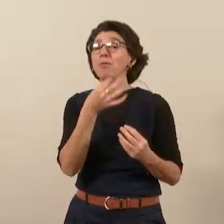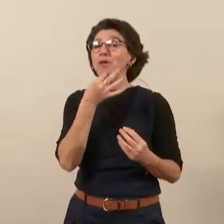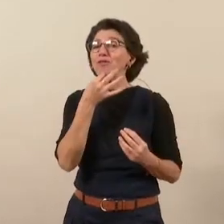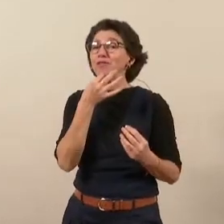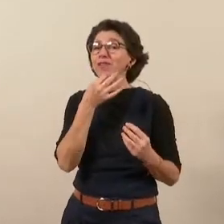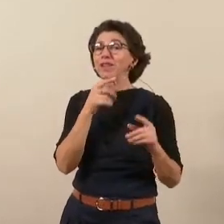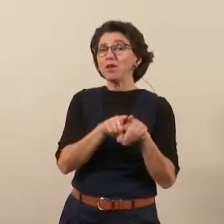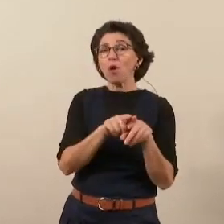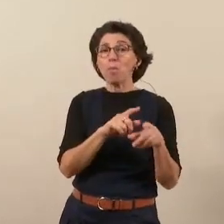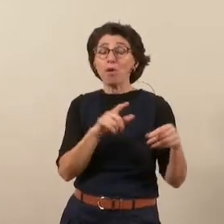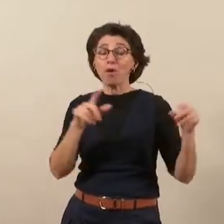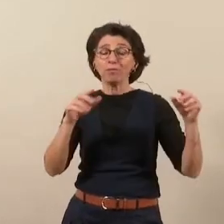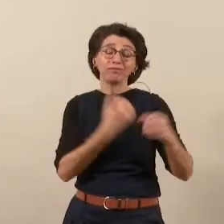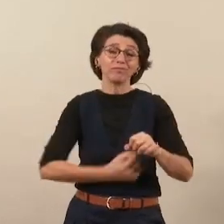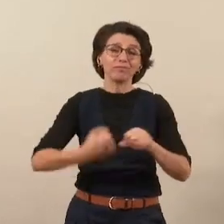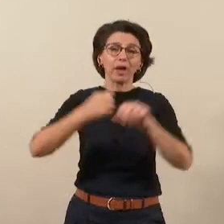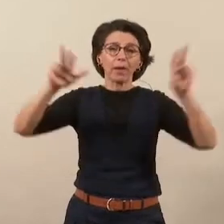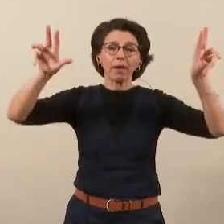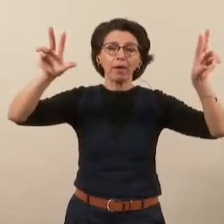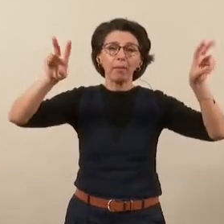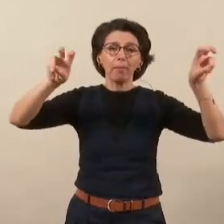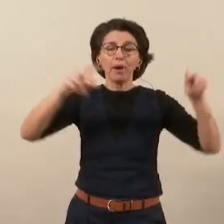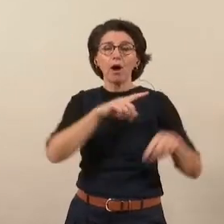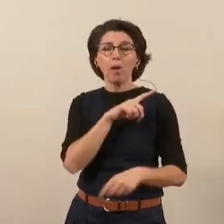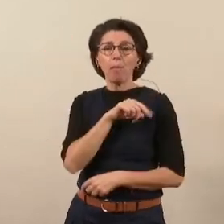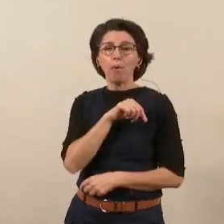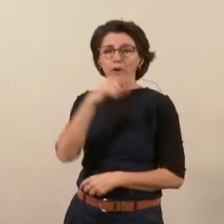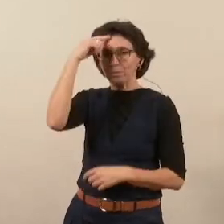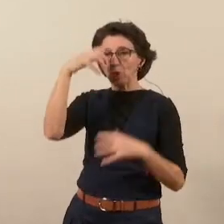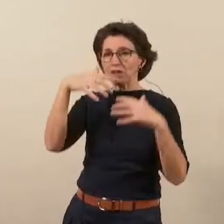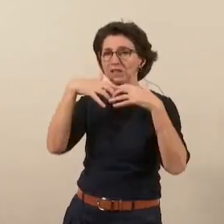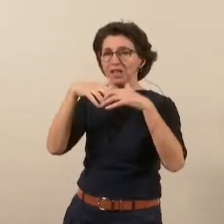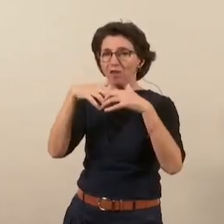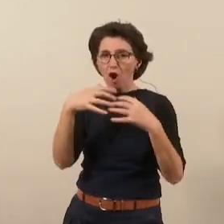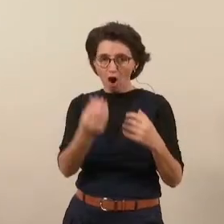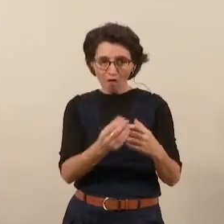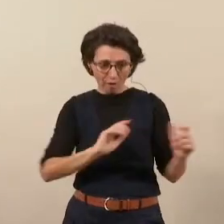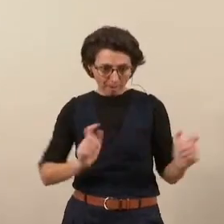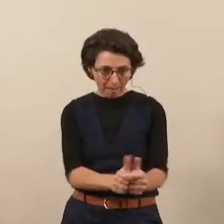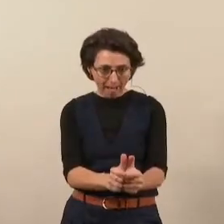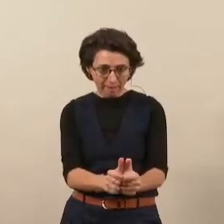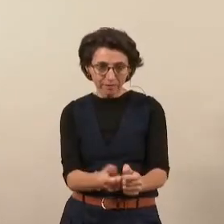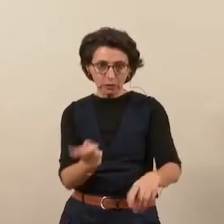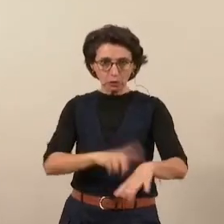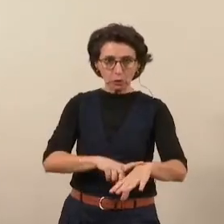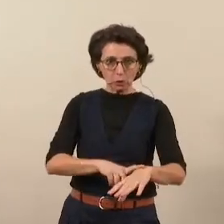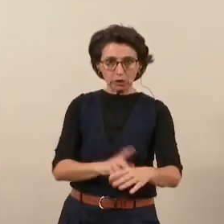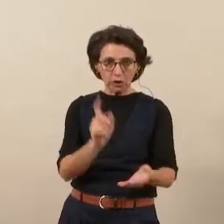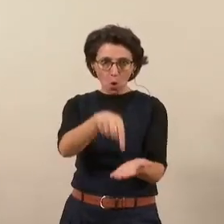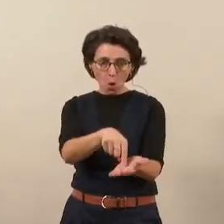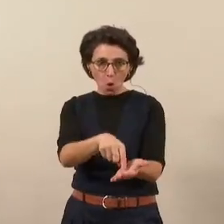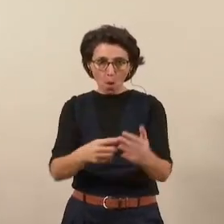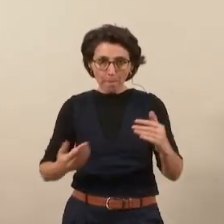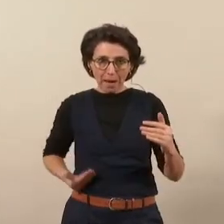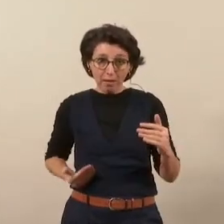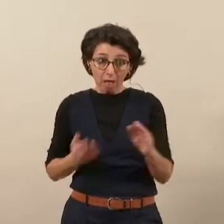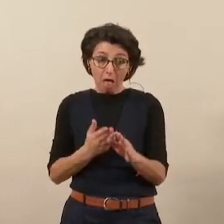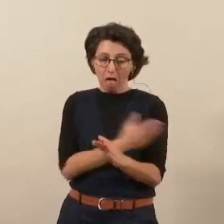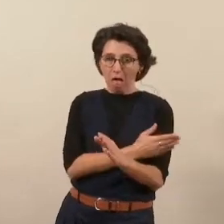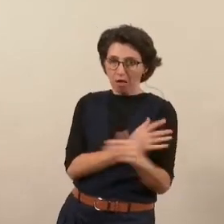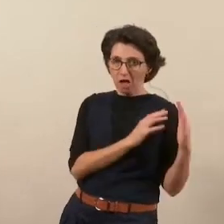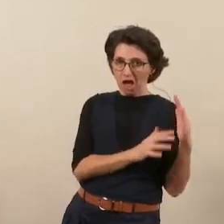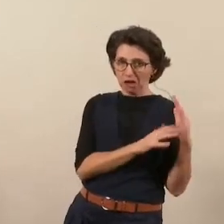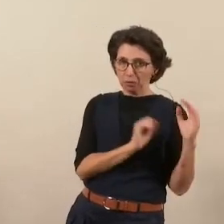police des cerveaux. Avec vous, les enfants sont traqués dès la maternelle, voire peut-être dès la crèche, pour